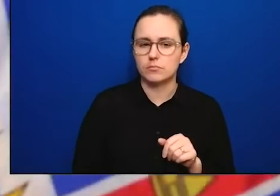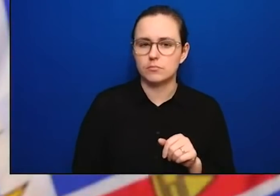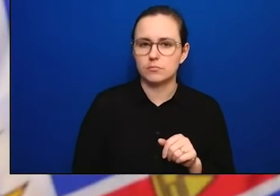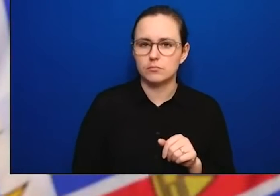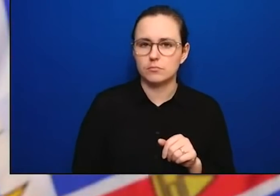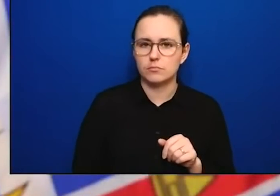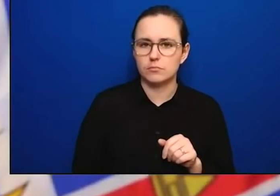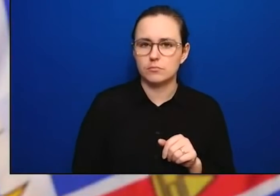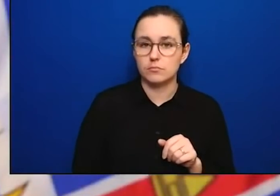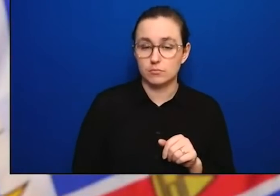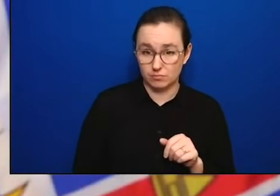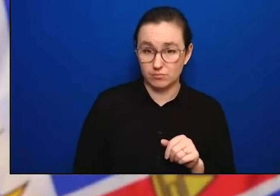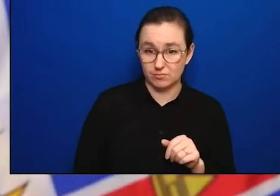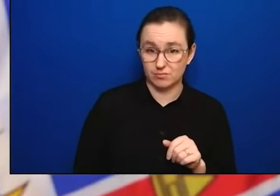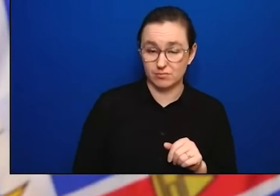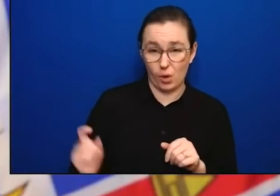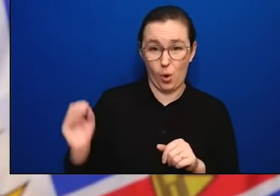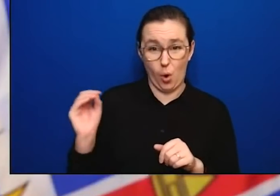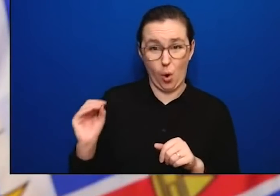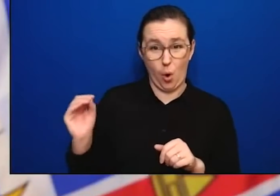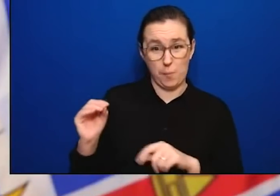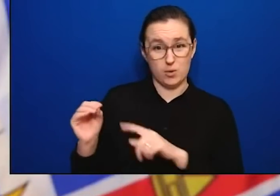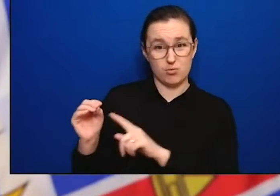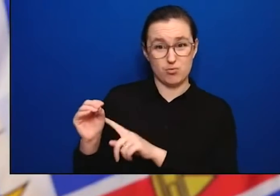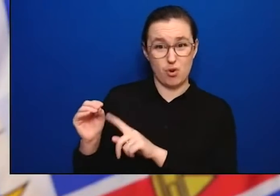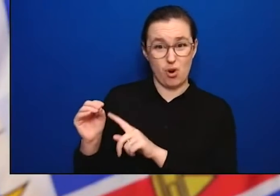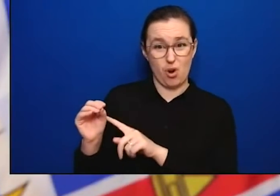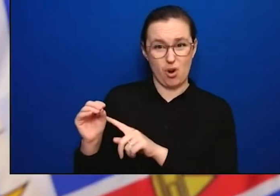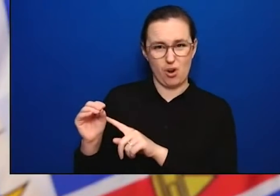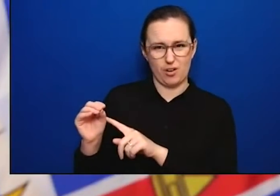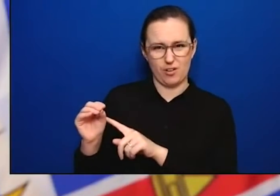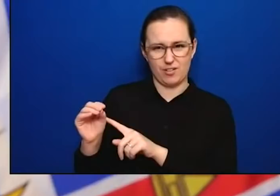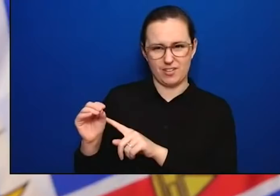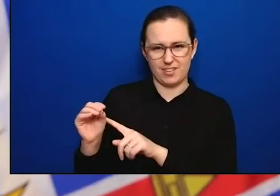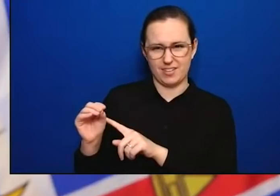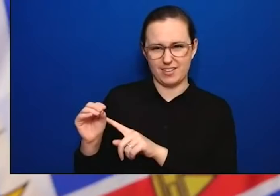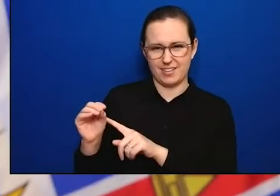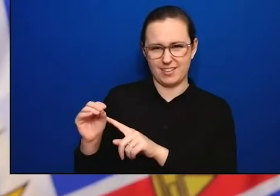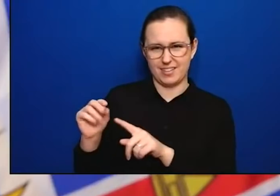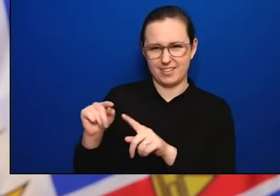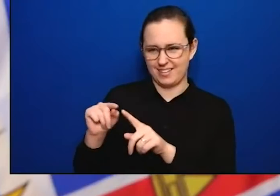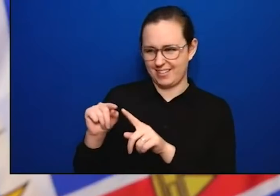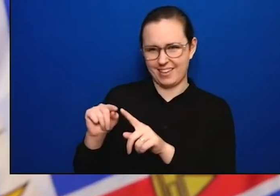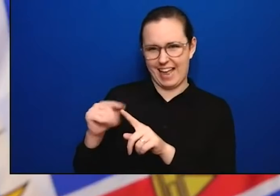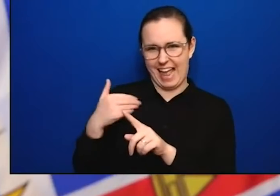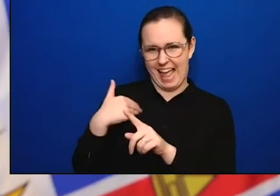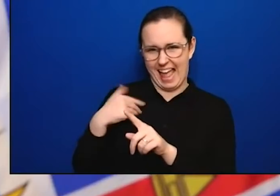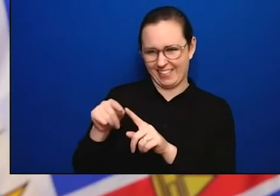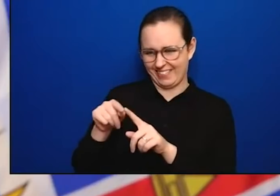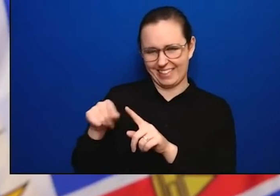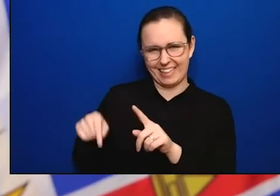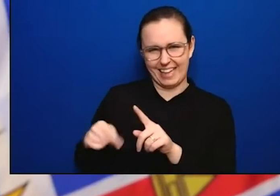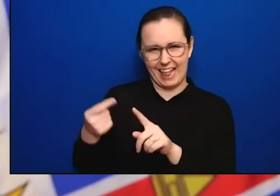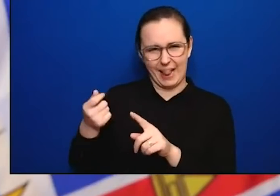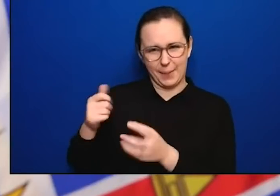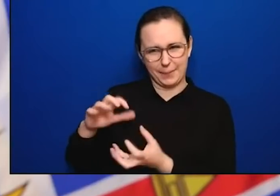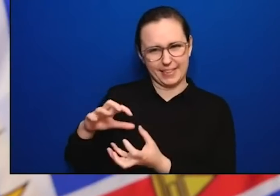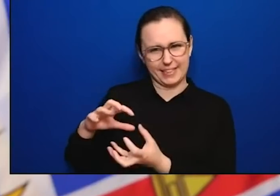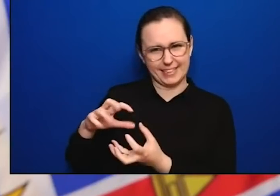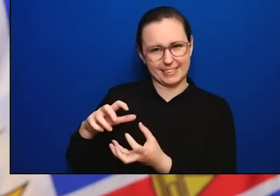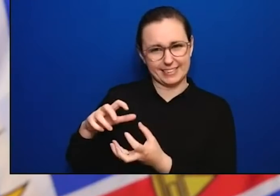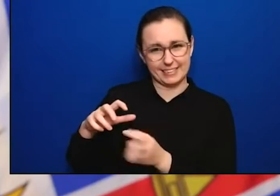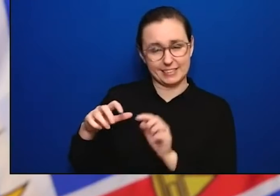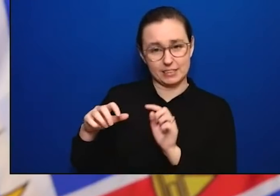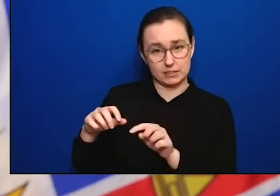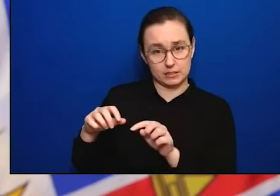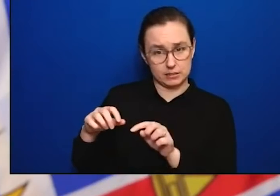Belle, do you have a follow-up? Yes, please. The sub-variant of Omicron, is it in